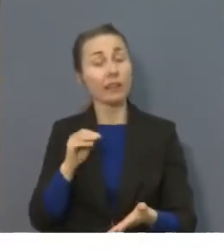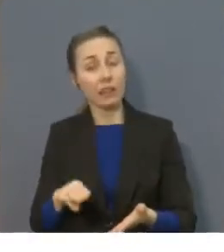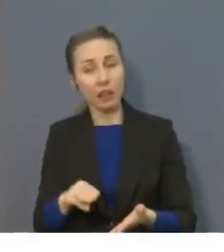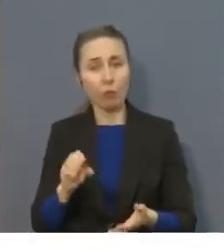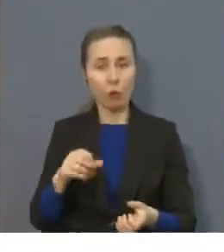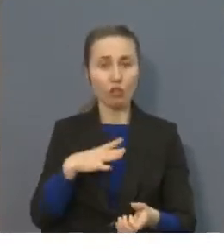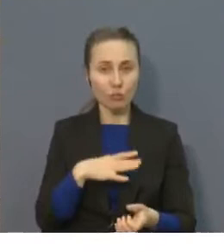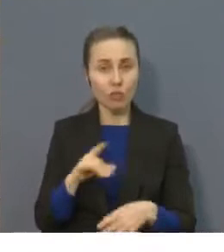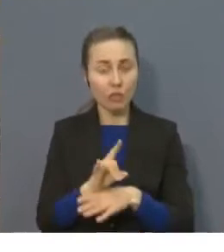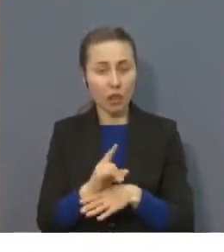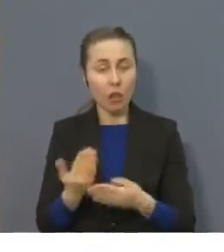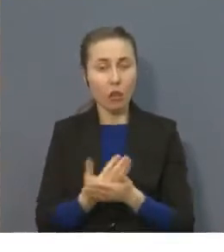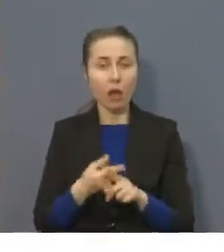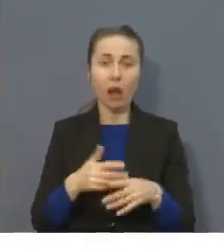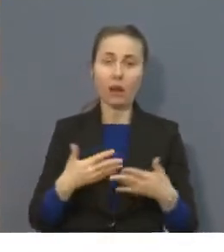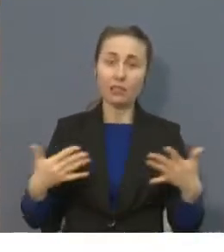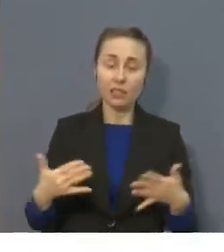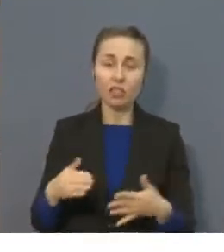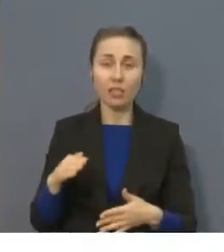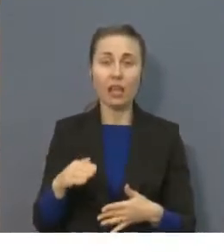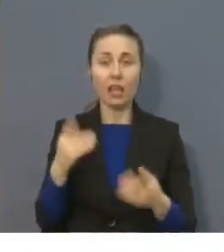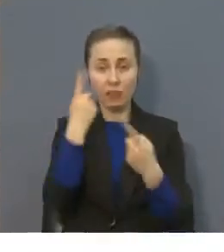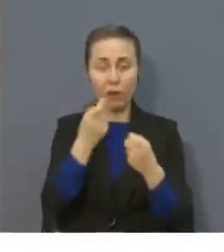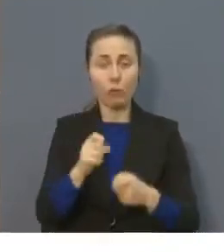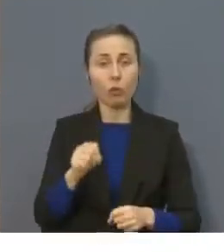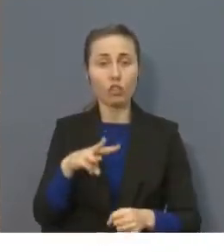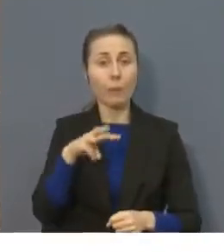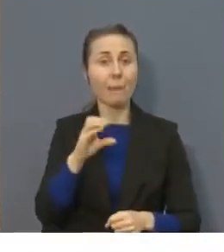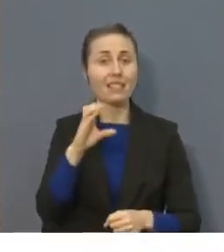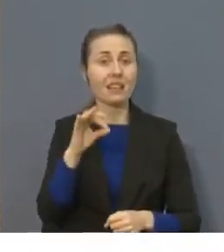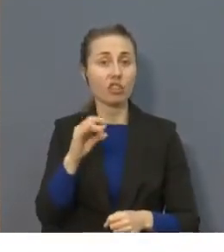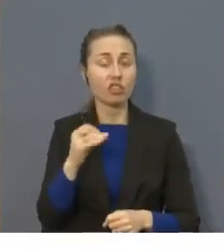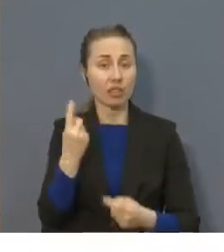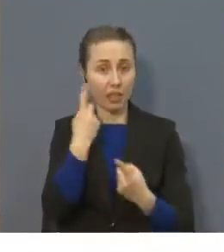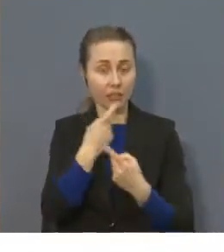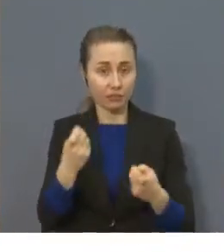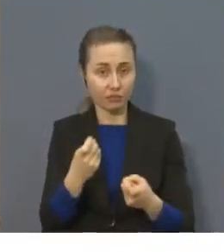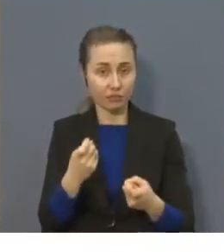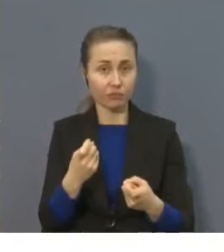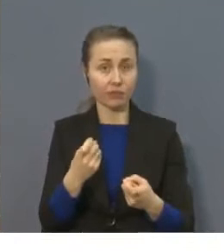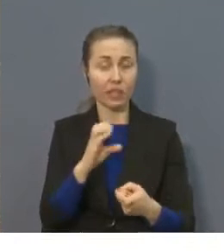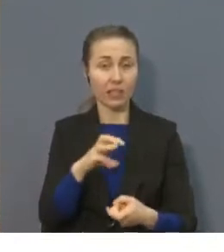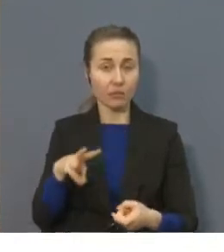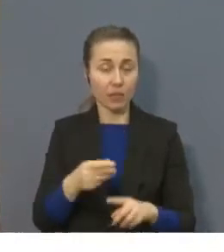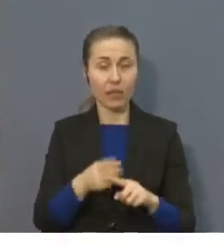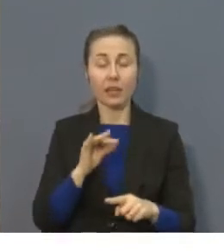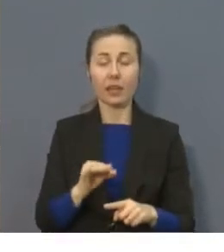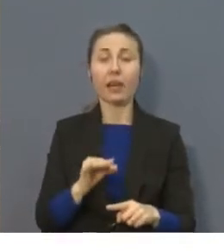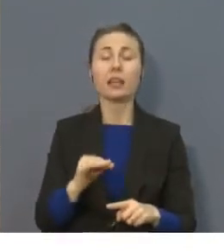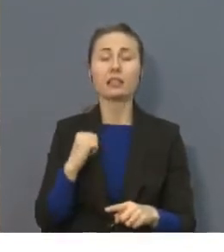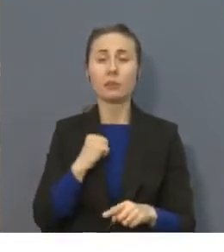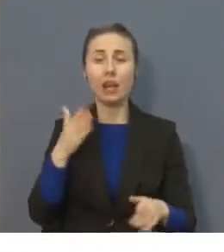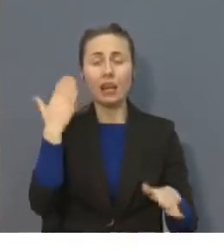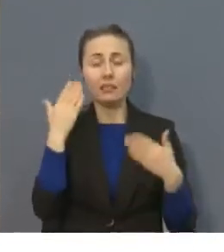болып, мессенджерлерде әртүрлі ақпарат болып тарауы мүмкін. Сондай сәттерде ойын сауық орталықтарының SMM менеджерлері